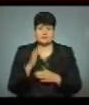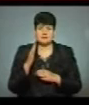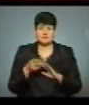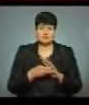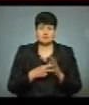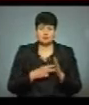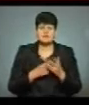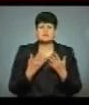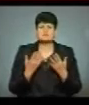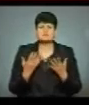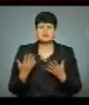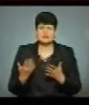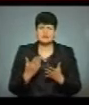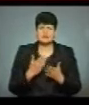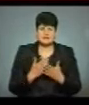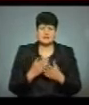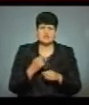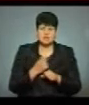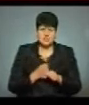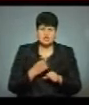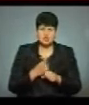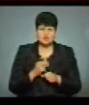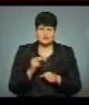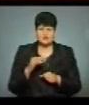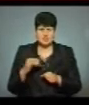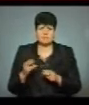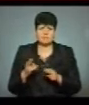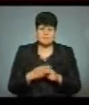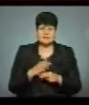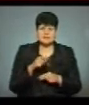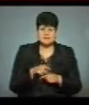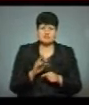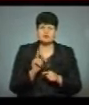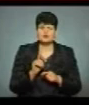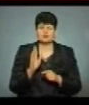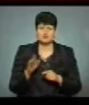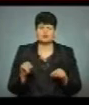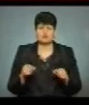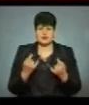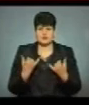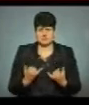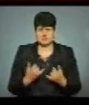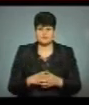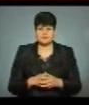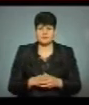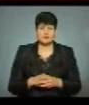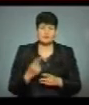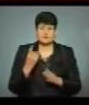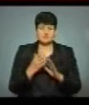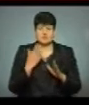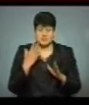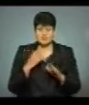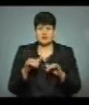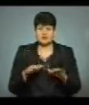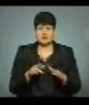плані. Скільки є діючих, так, без тих, які будуть створені зараз? Ну, насамперед, діюча сама Тернопільська